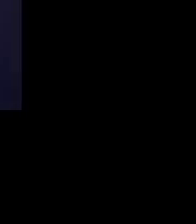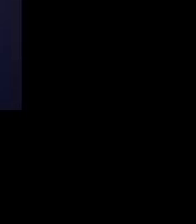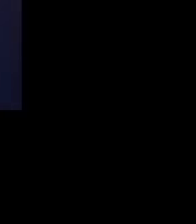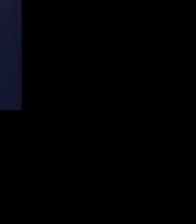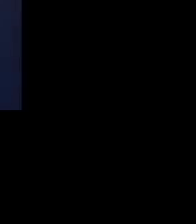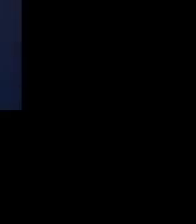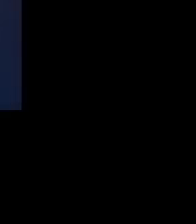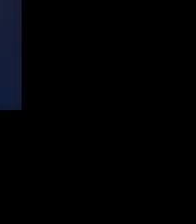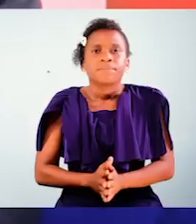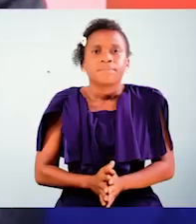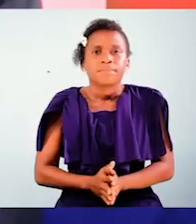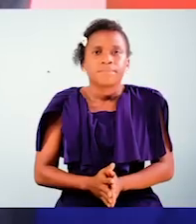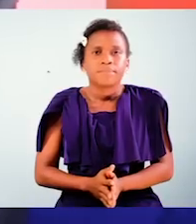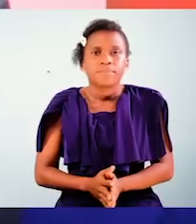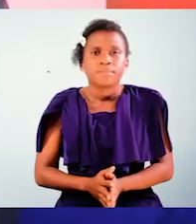Exclusive.